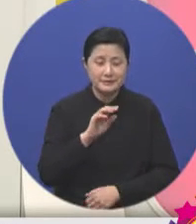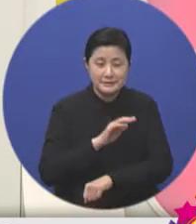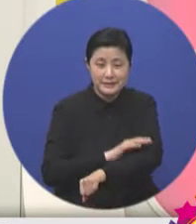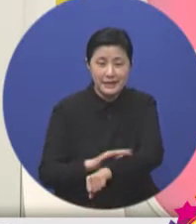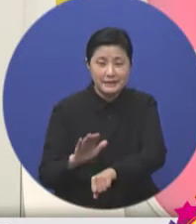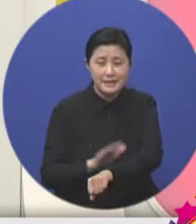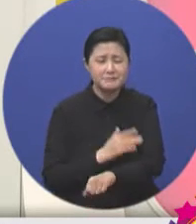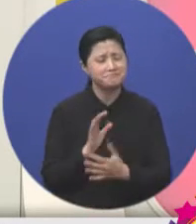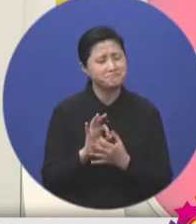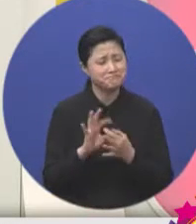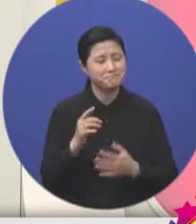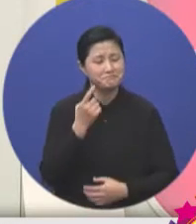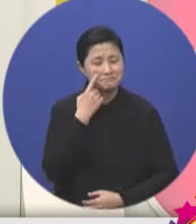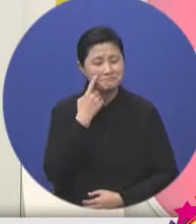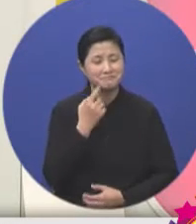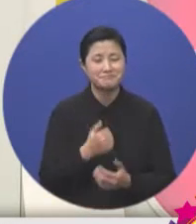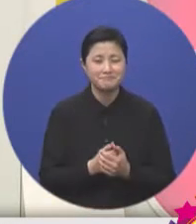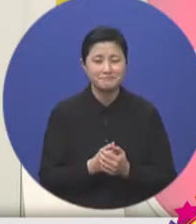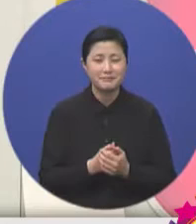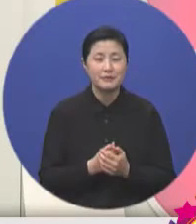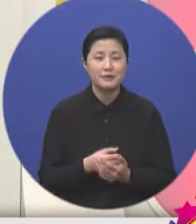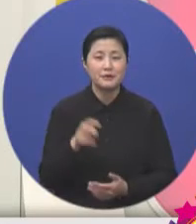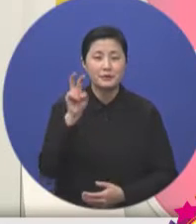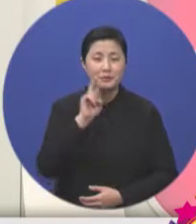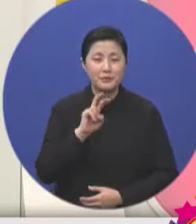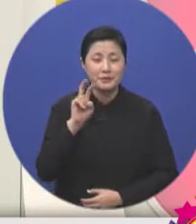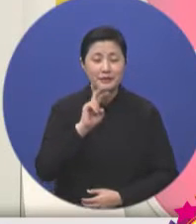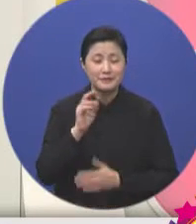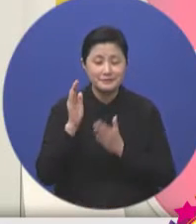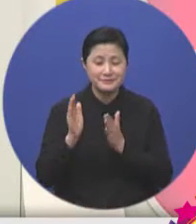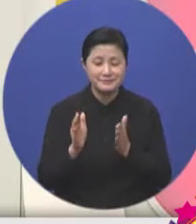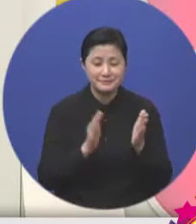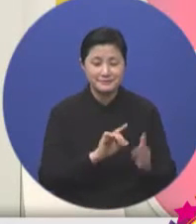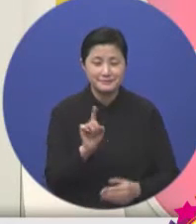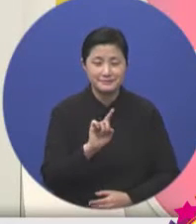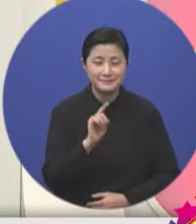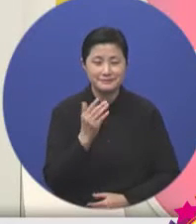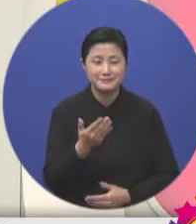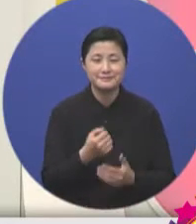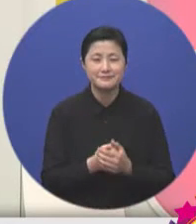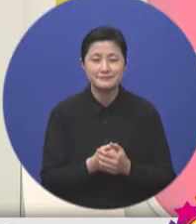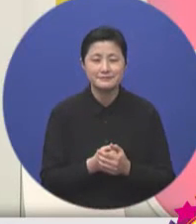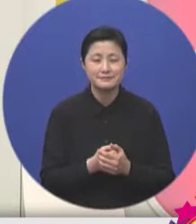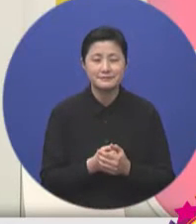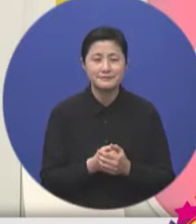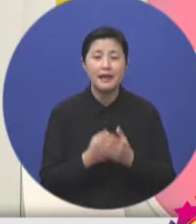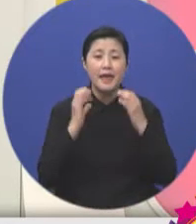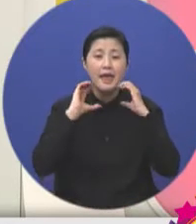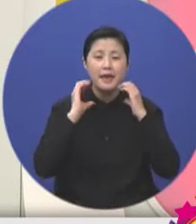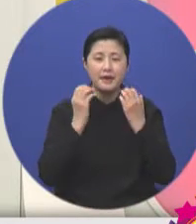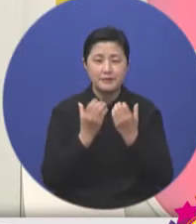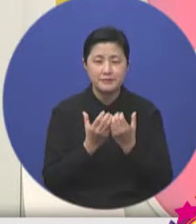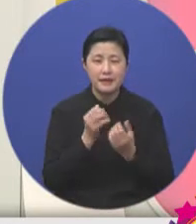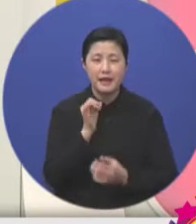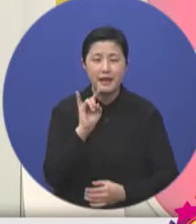못하나 이래. 아 그래요. 자, 그럼 오늘 무슨 노래 준비하셨습니까? 그거요. 예. 해운대 에레지.